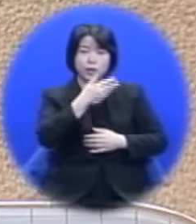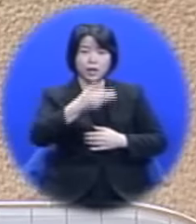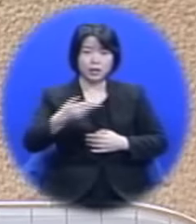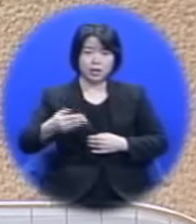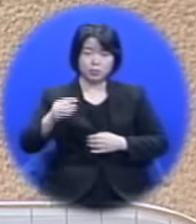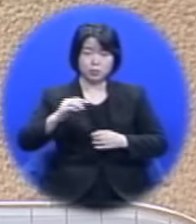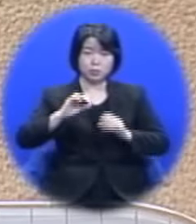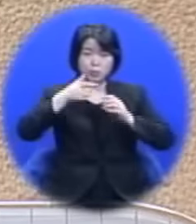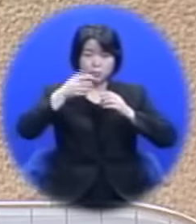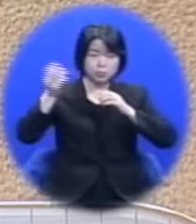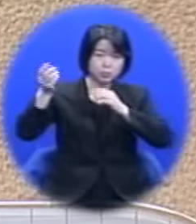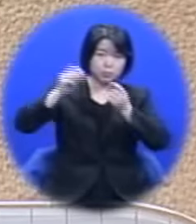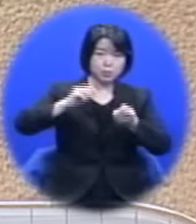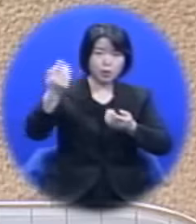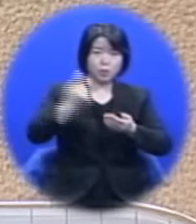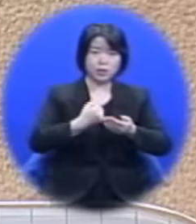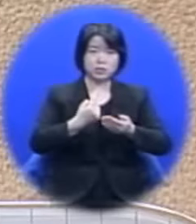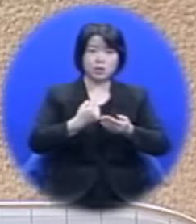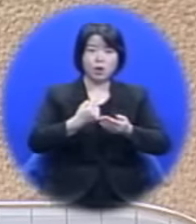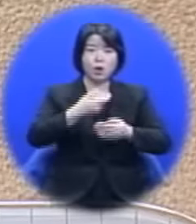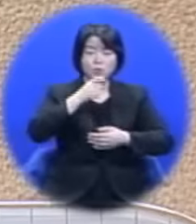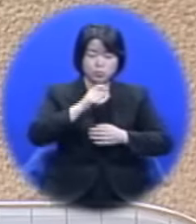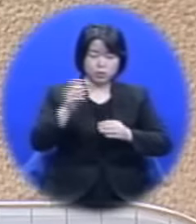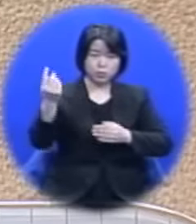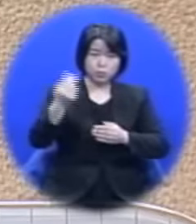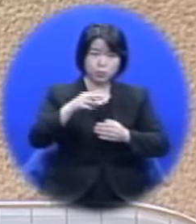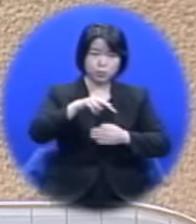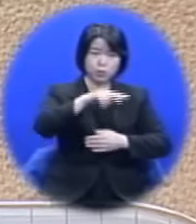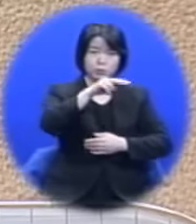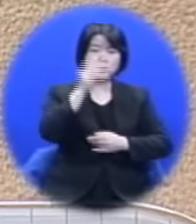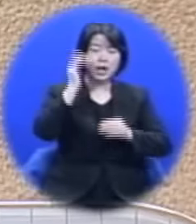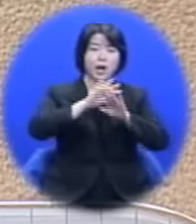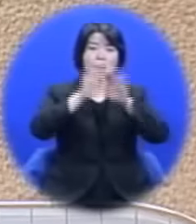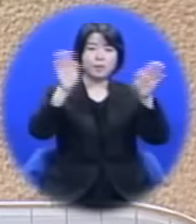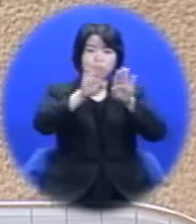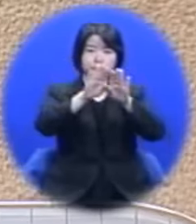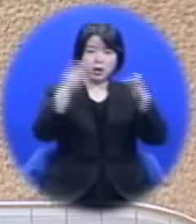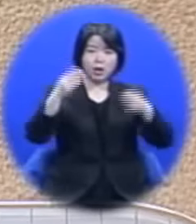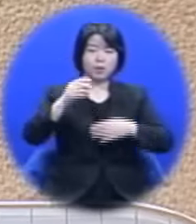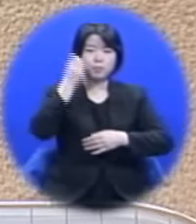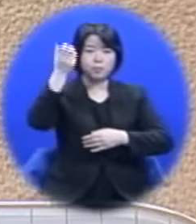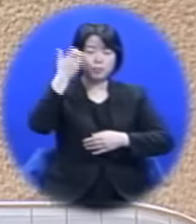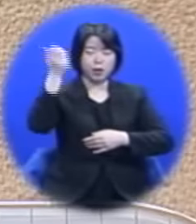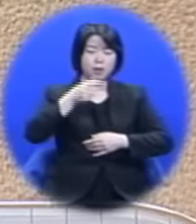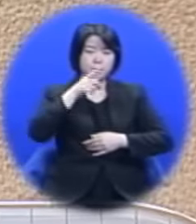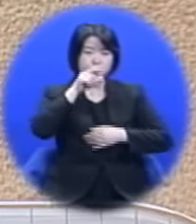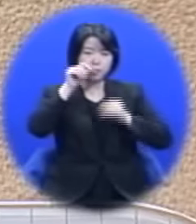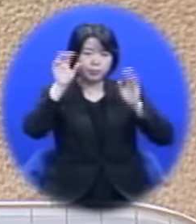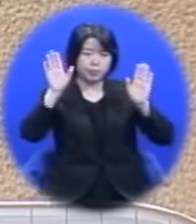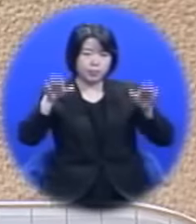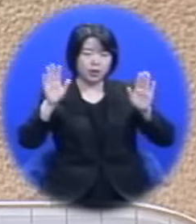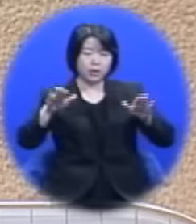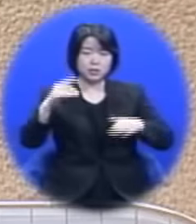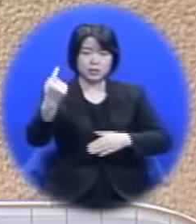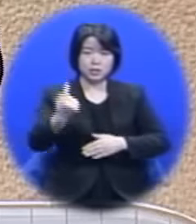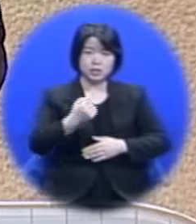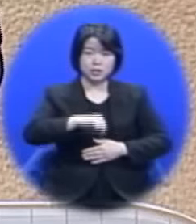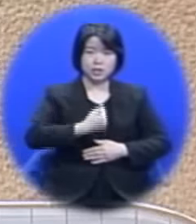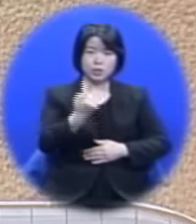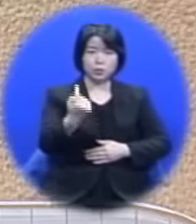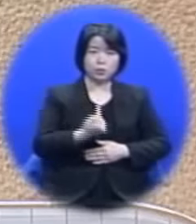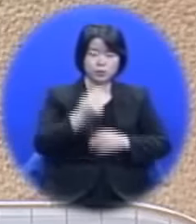물에서 올라오실 세 하늘이 갈라짐과 성령이 비둘기같이 자기에게 내려오심 보 니